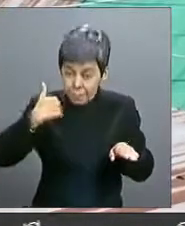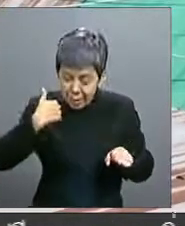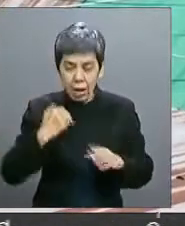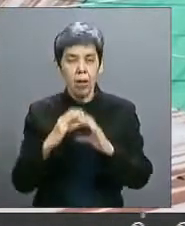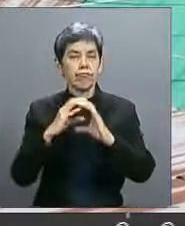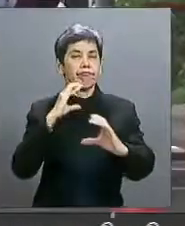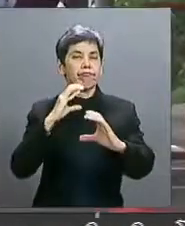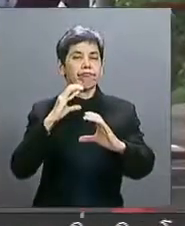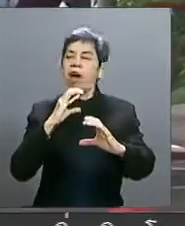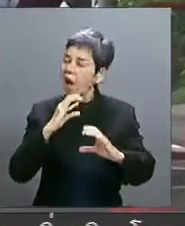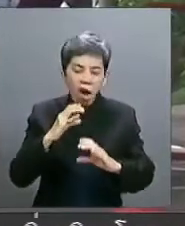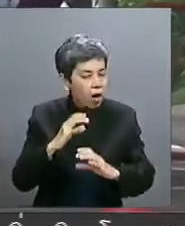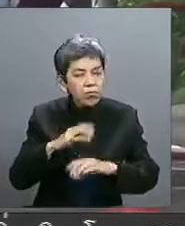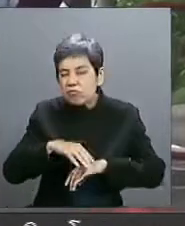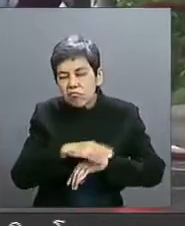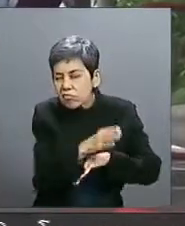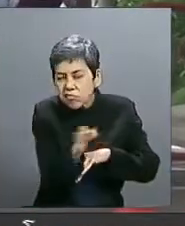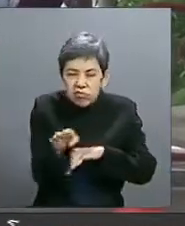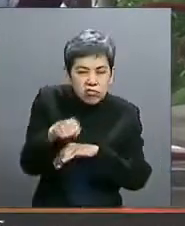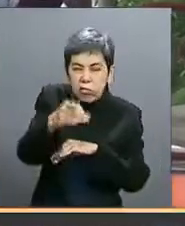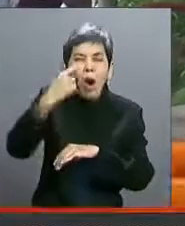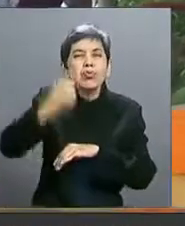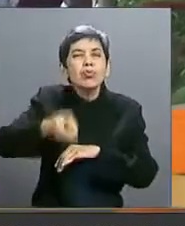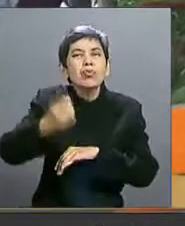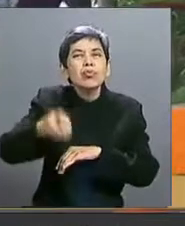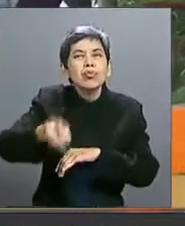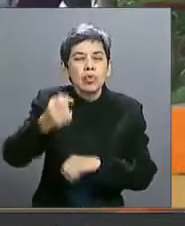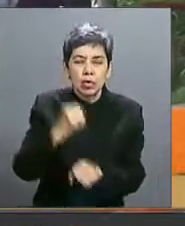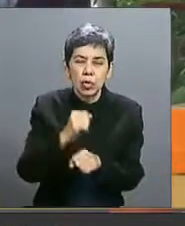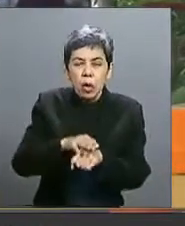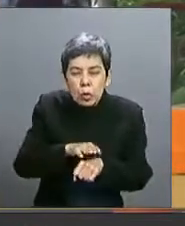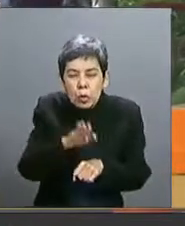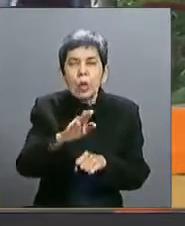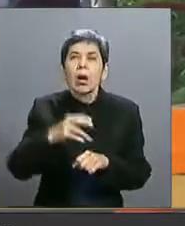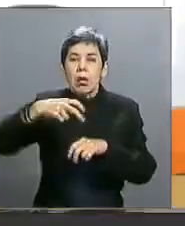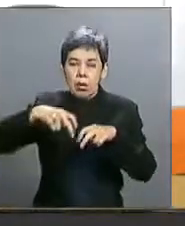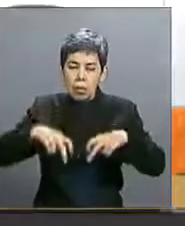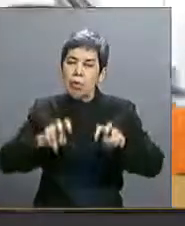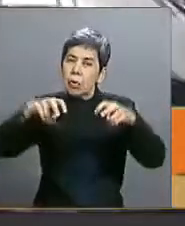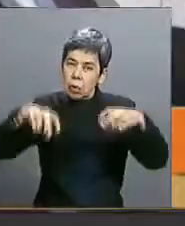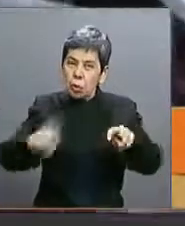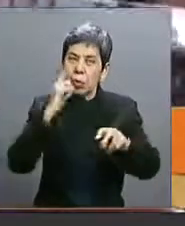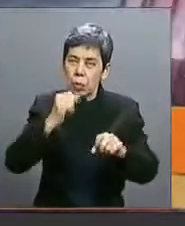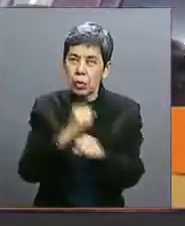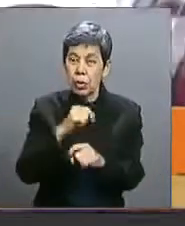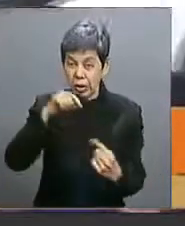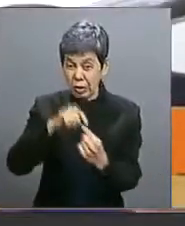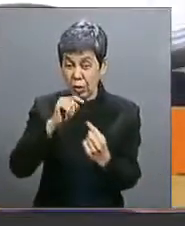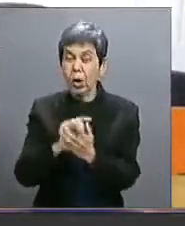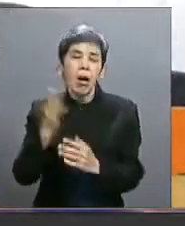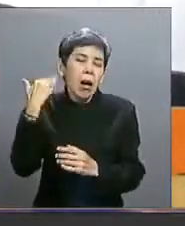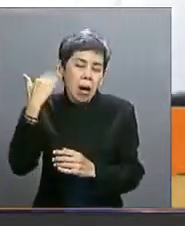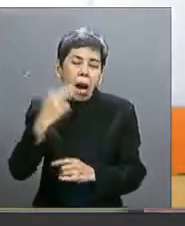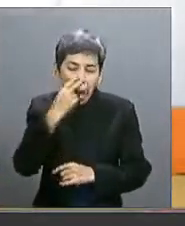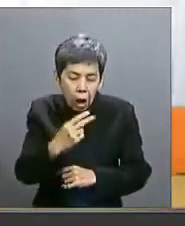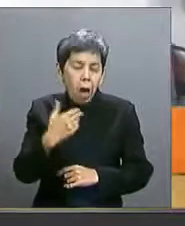ส่วนใหญ่ยังมาจอดรอรับนักท่องเที่ยวบริเวณจุดจอดทางขึ้นพระธาตุดอยสุเทพเฉพาะในรอบไม่กี่เดือนที่ผ่